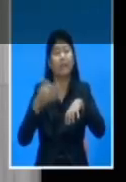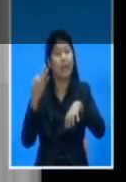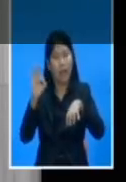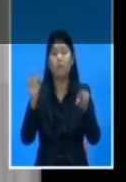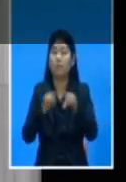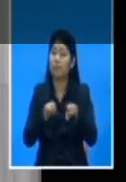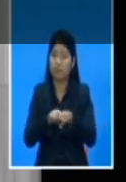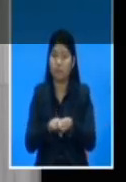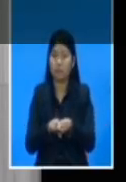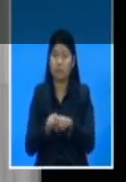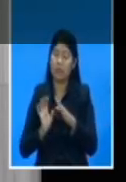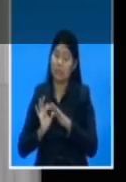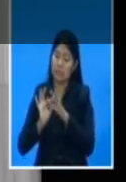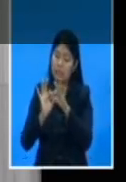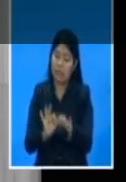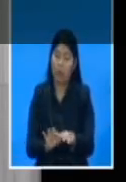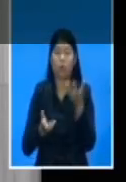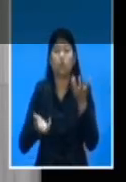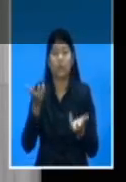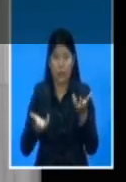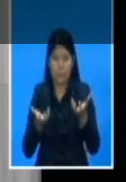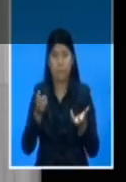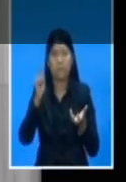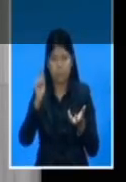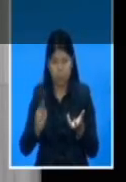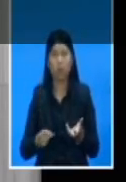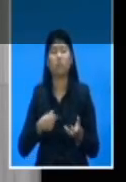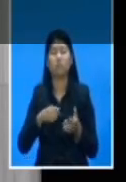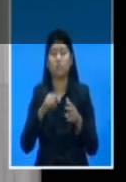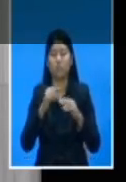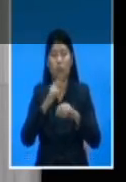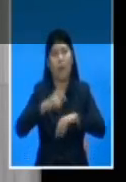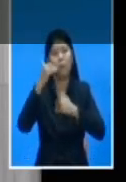ซึ่งเกี่ยวข้องกับเรื่องความเป็นธรรมในสังคม